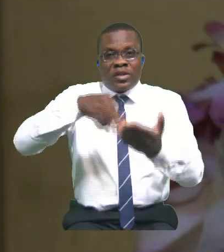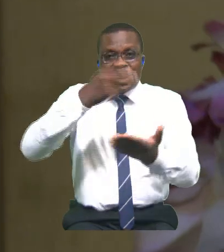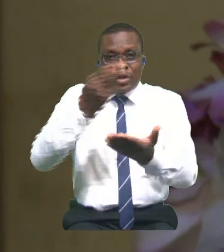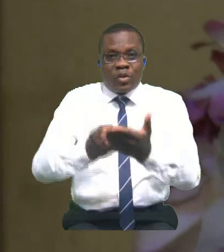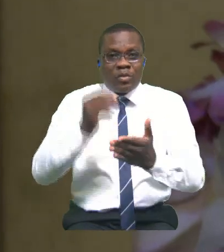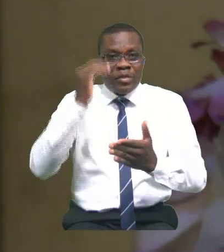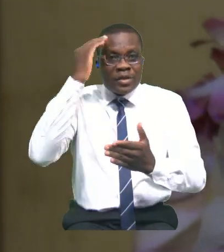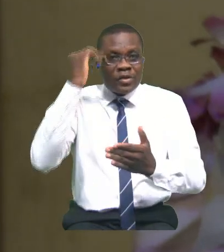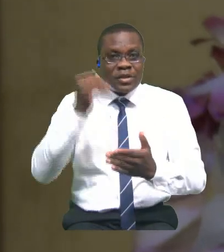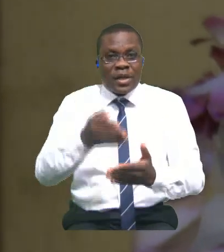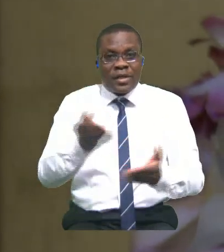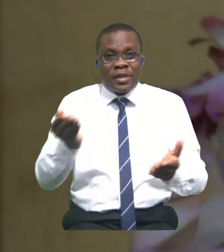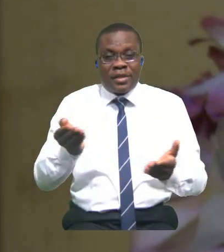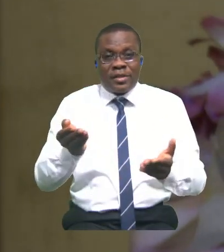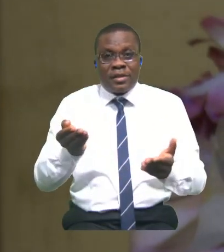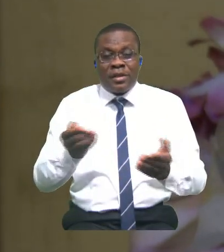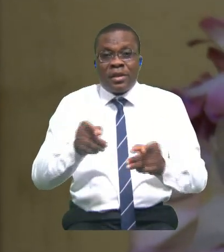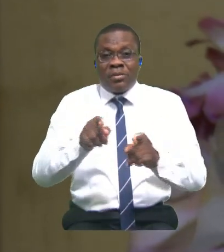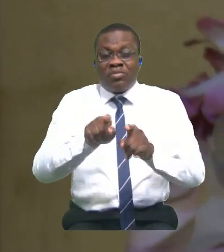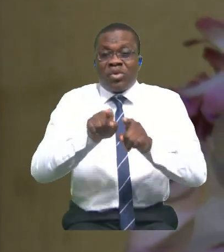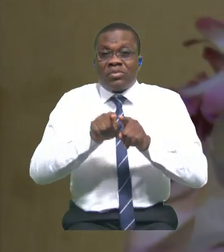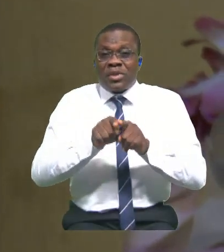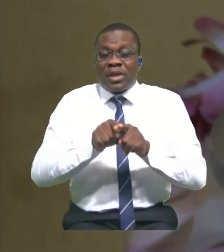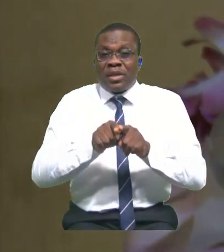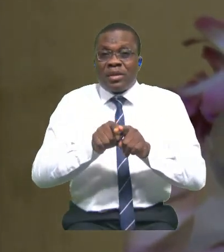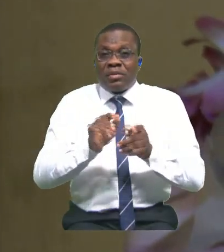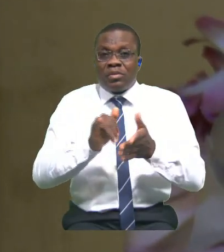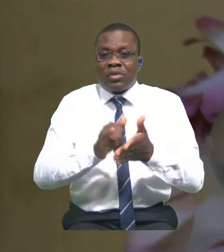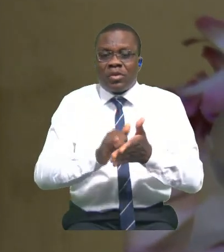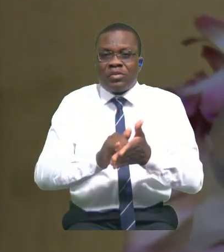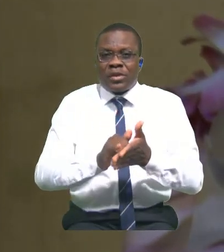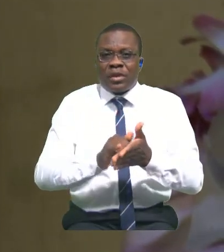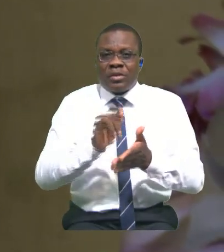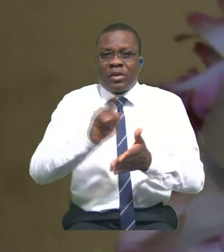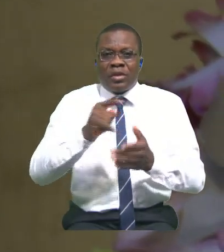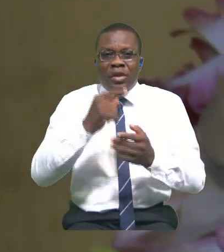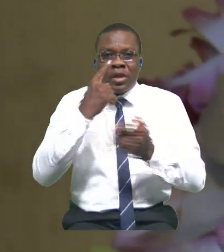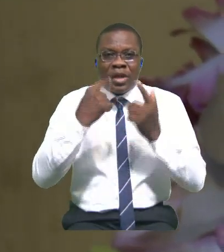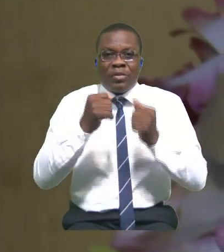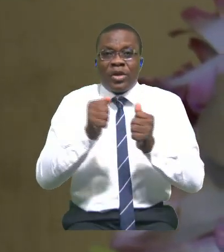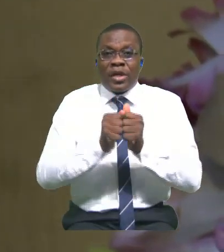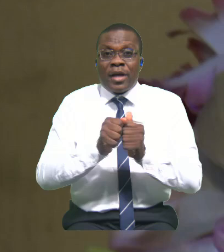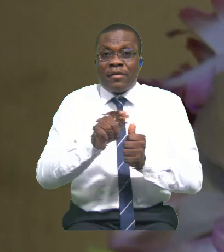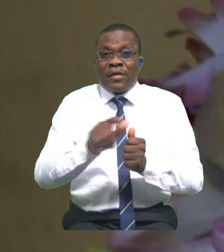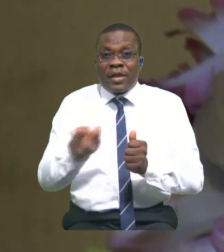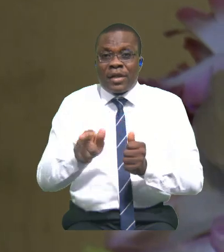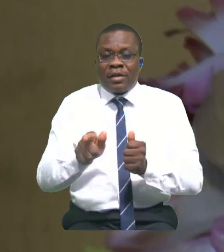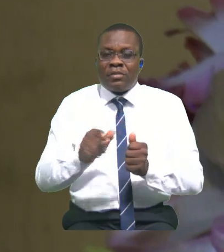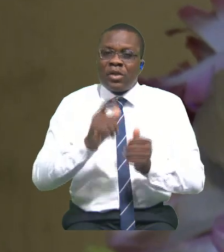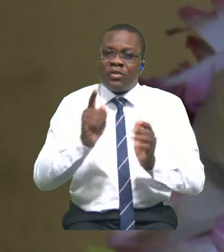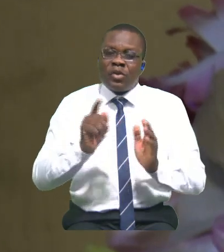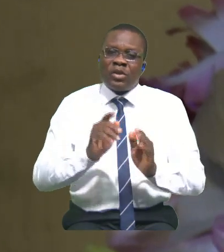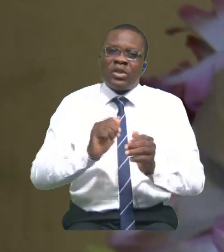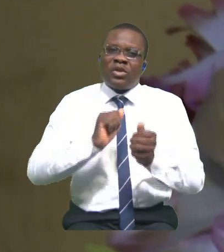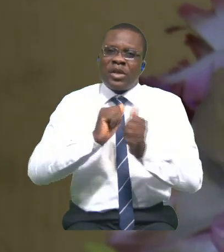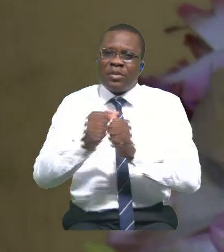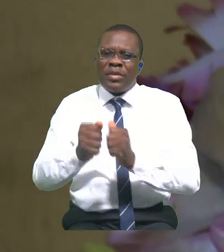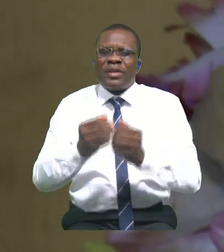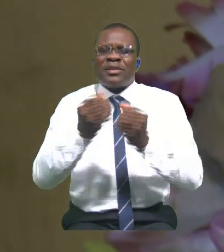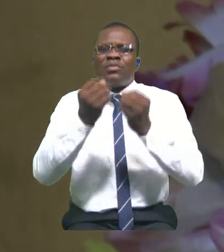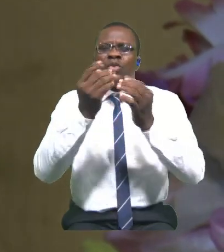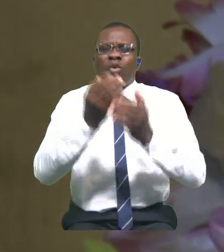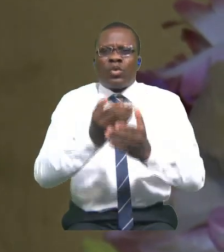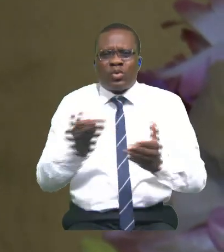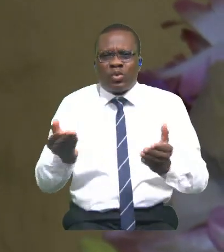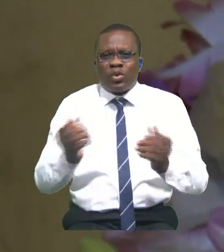et c'est comme ça que elle a pleuré avec moi dit on est passé par plusieurs choses plus